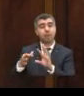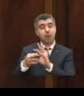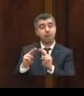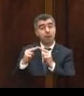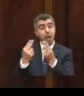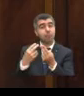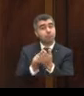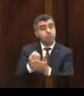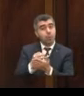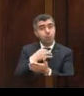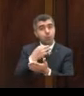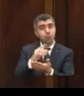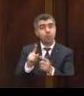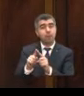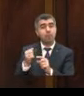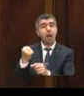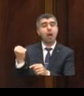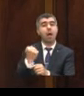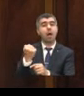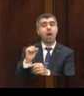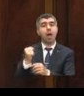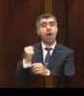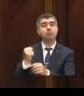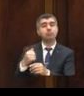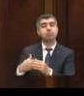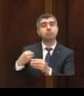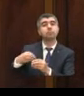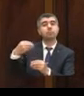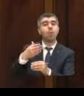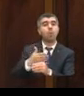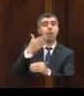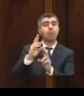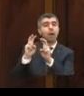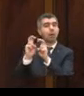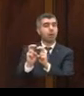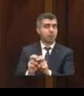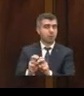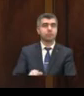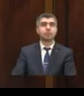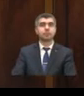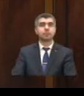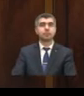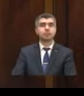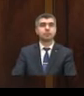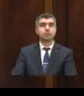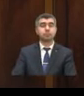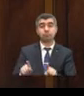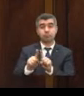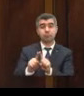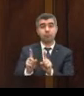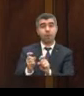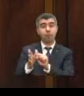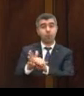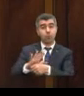الاقتصادية لسنوات مستقبلية. سيد الرئيس، في خضم تهديدات هذه الجائحة